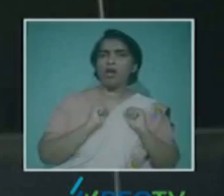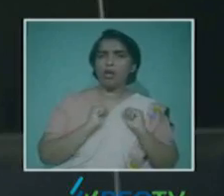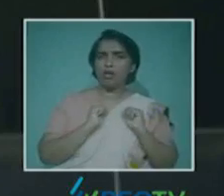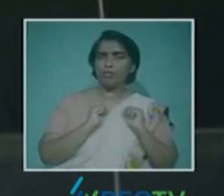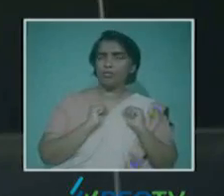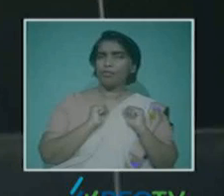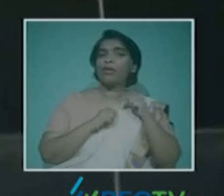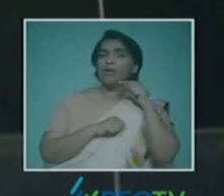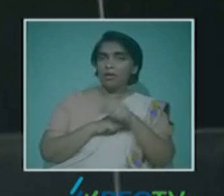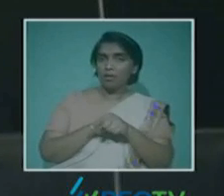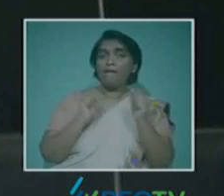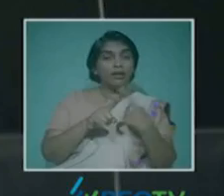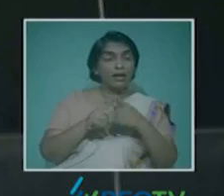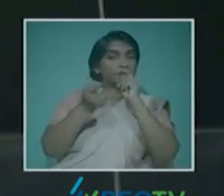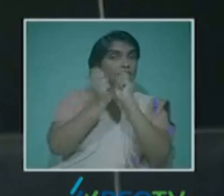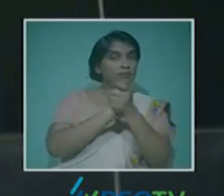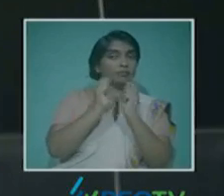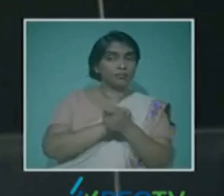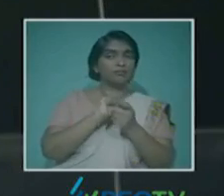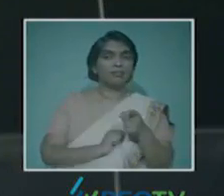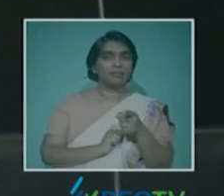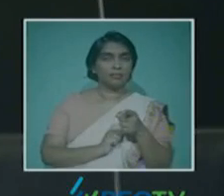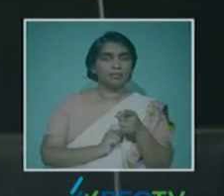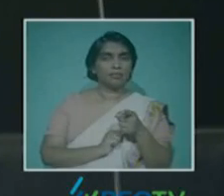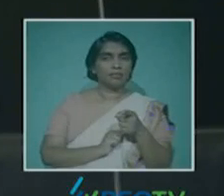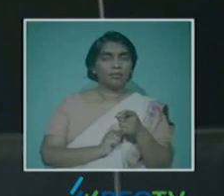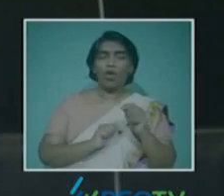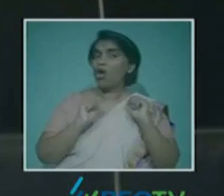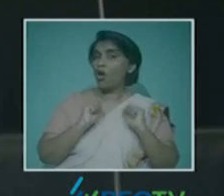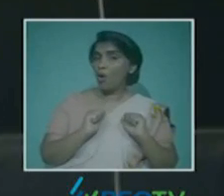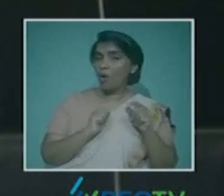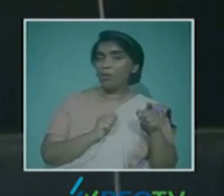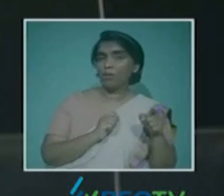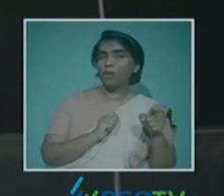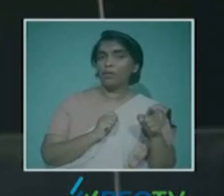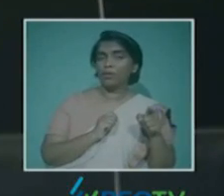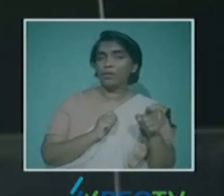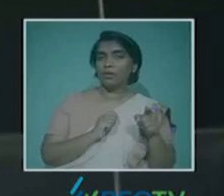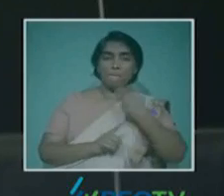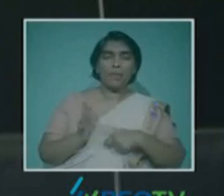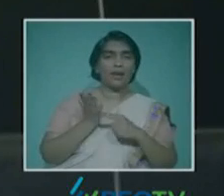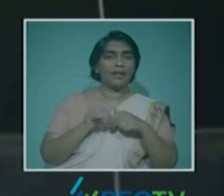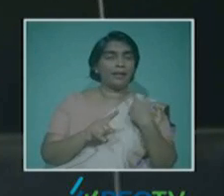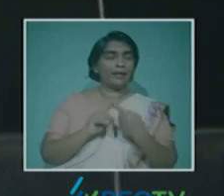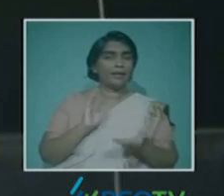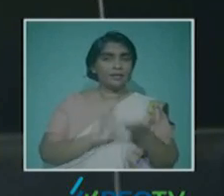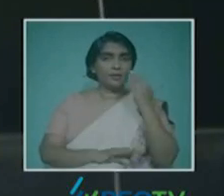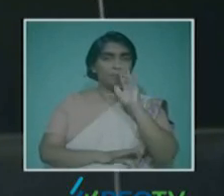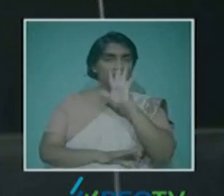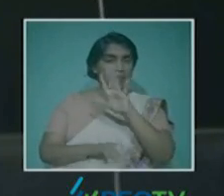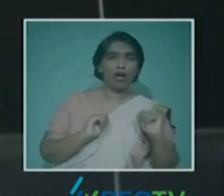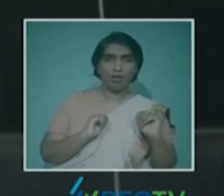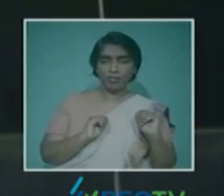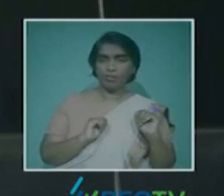ගියේ? මේකේ තියෙනවා කරන්න ඕනේ ඔක්කොම. කොහමද වැට් වැඩි කරන්න ඕනේ? කොහමද මේ මේ පර්සනල් ඉන්කම් ටැක්ස් එක වැඩි කරන්න ඕනේ? 105 ඉඳලා 30